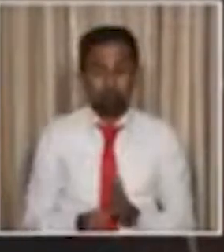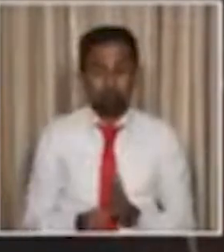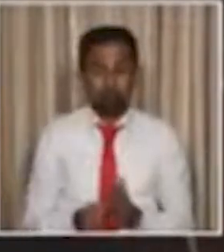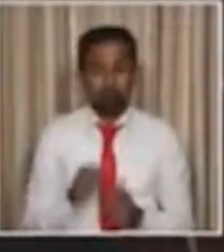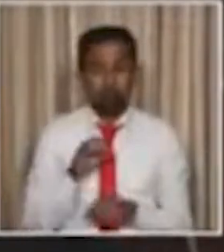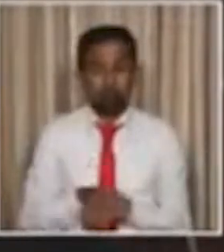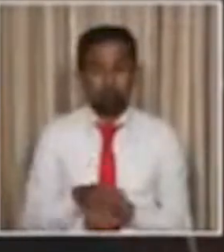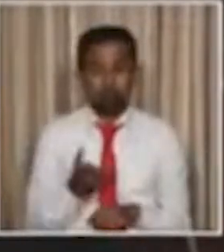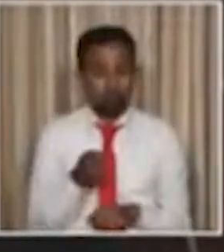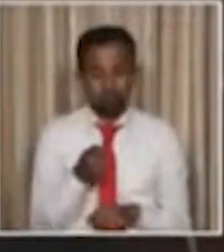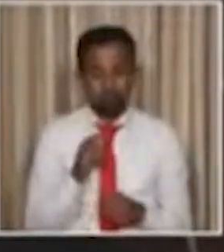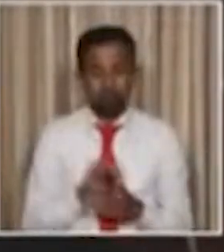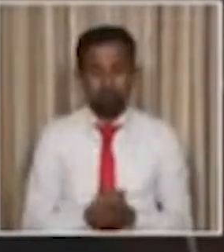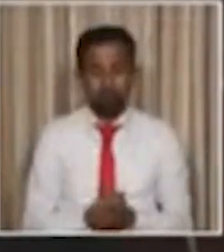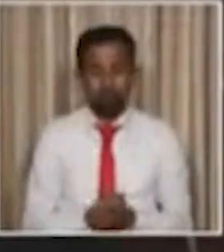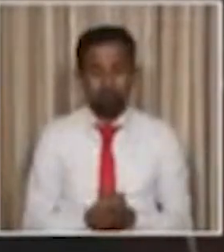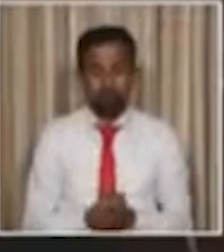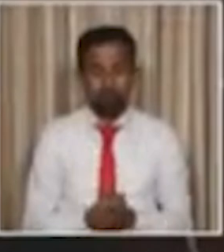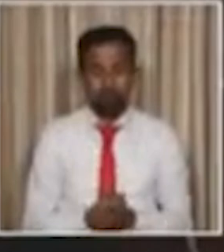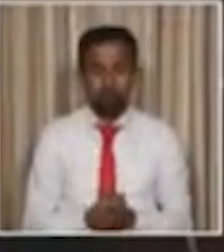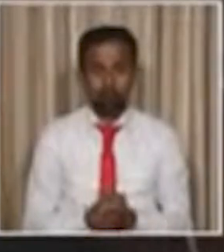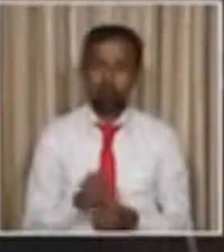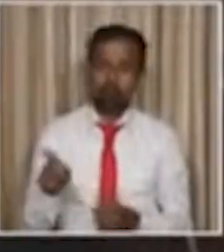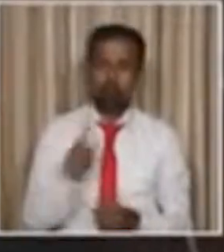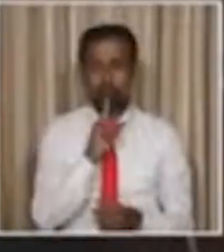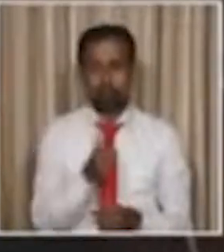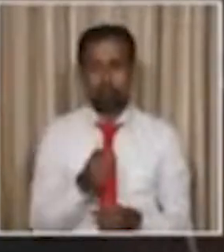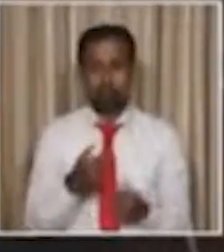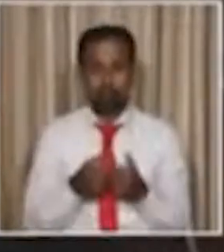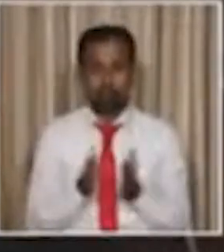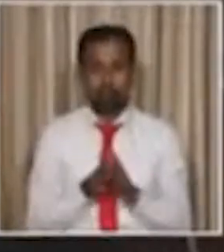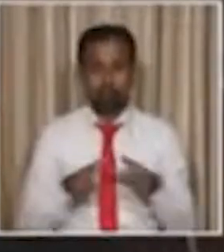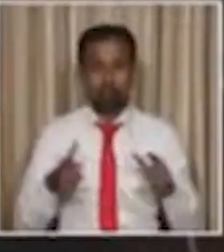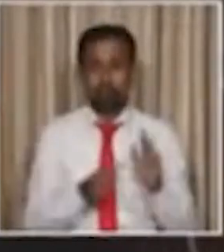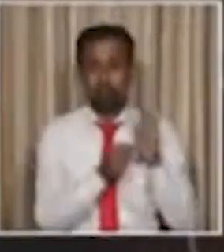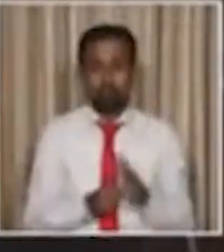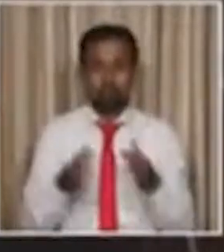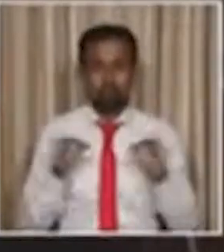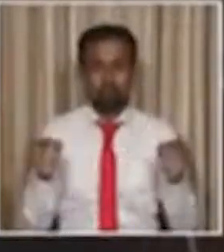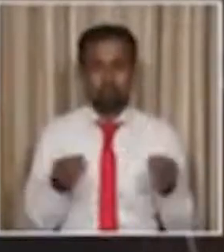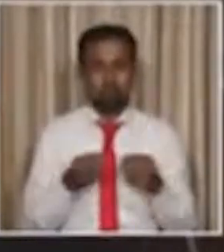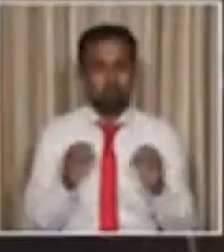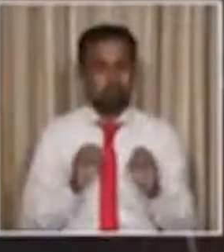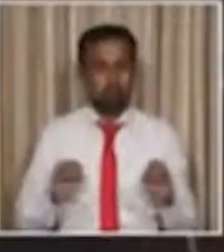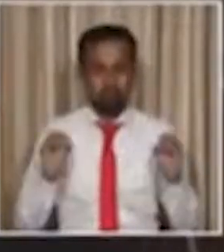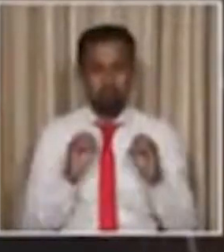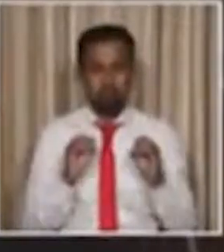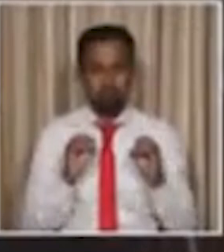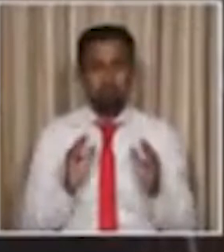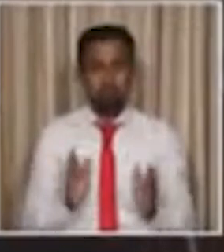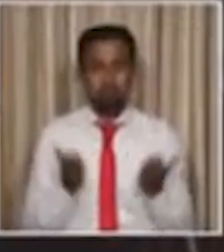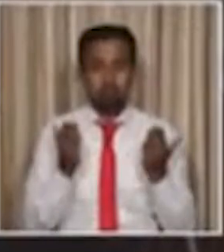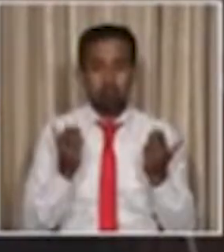කර තිබෙනවා නොවේද කාකුමක් කිව්වත් සියබස කෙලසා අපට නිදහසක් නම් ලැබේ පටන්